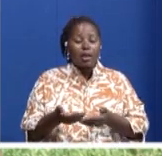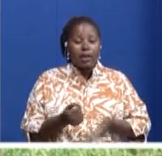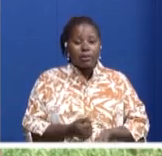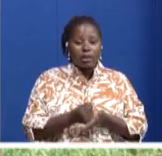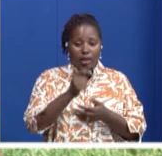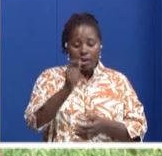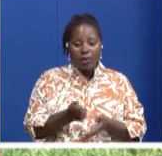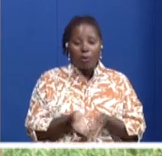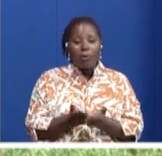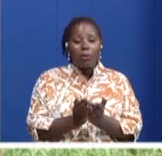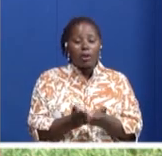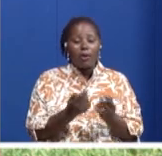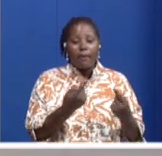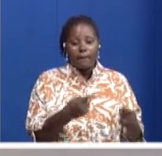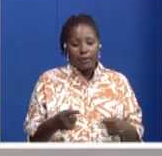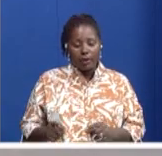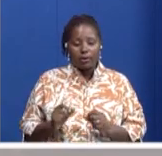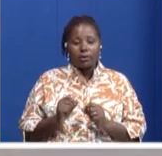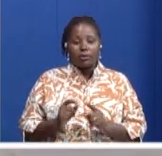kwa walim